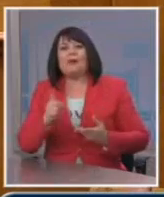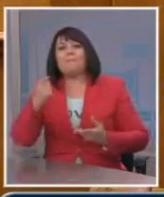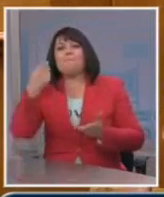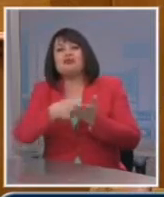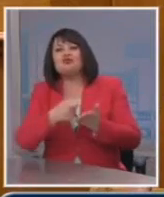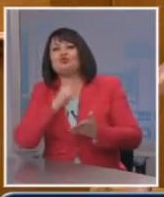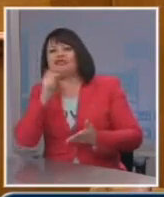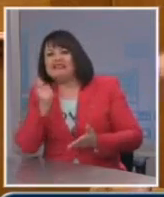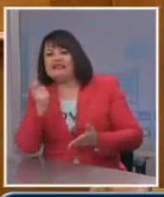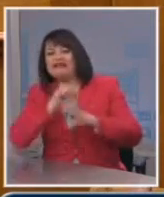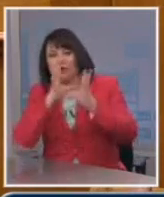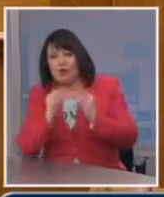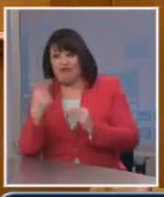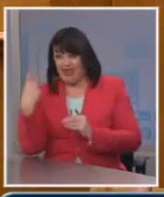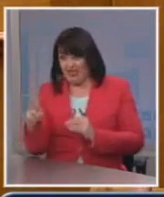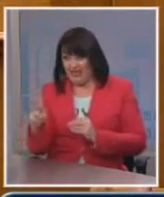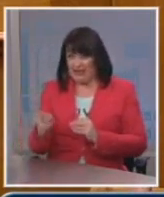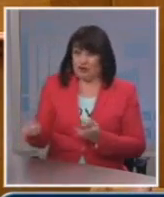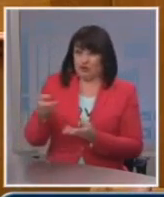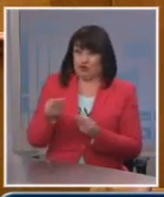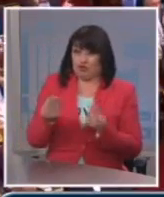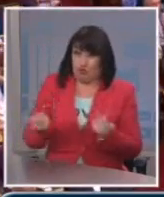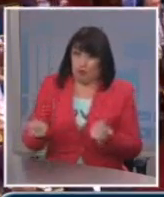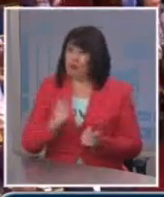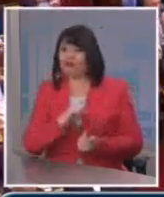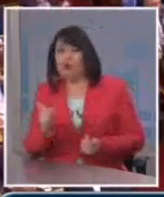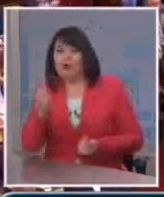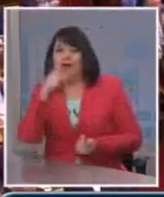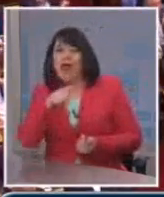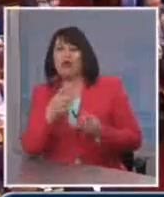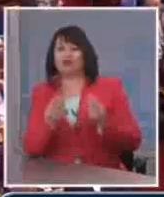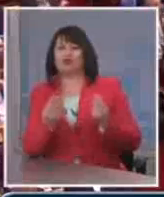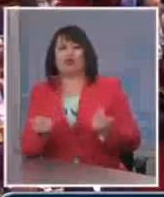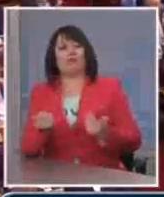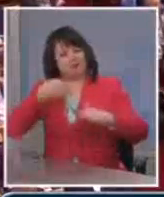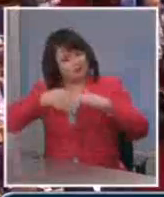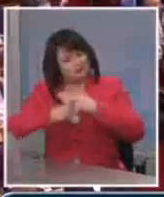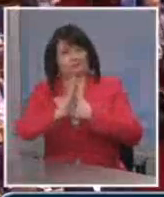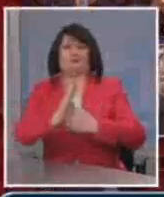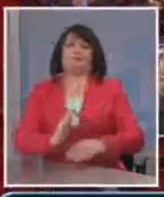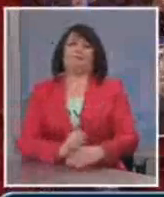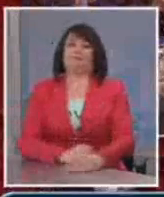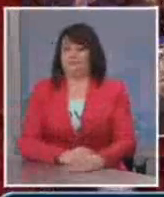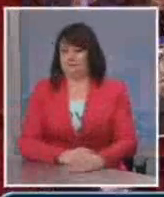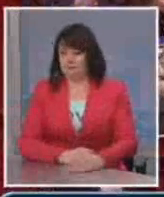και συντάξεις, που είναι η δική σας εναλλακτική επιλογή, κύριε Μητσοτάκη.